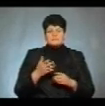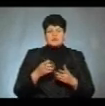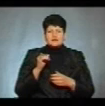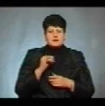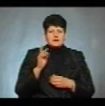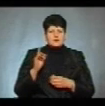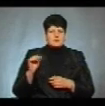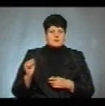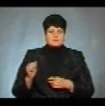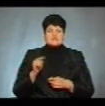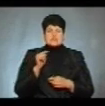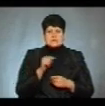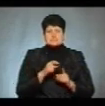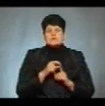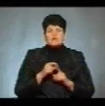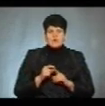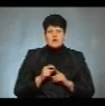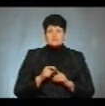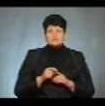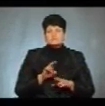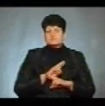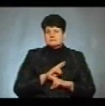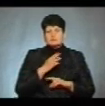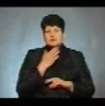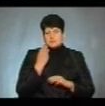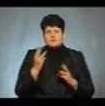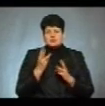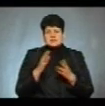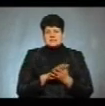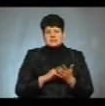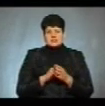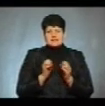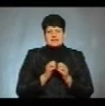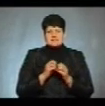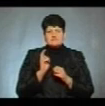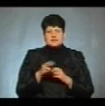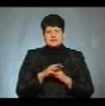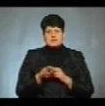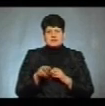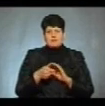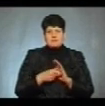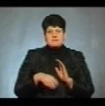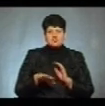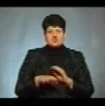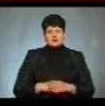Ірина Крупа. За її словами, жертв немає. Пожежа знищила 10 квадратних метрів приміщення.